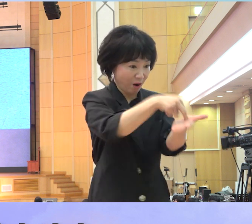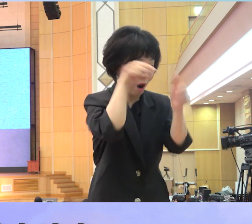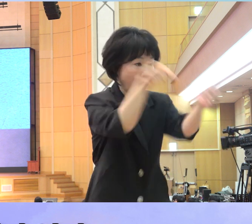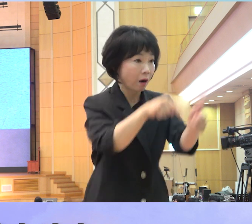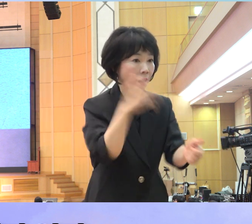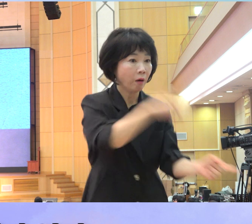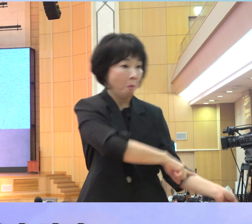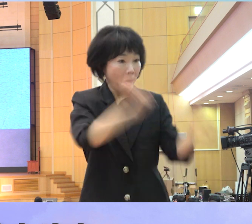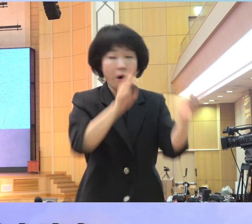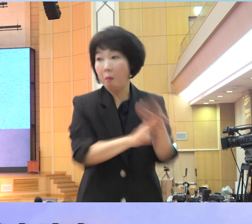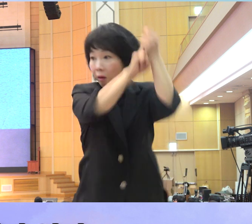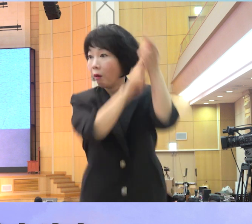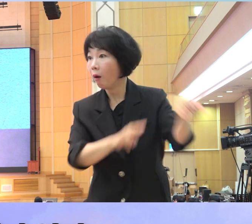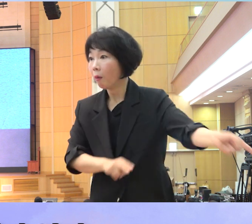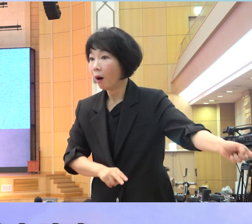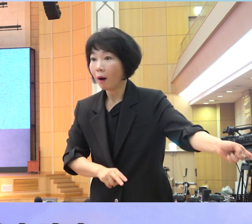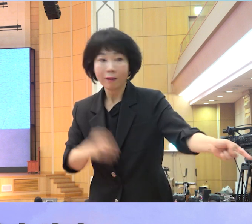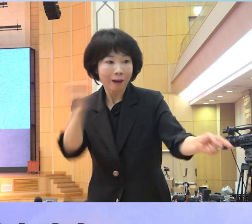하나님은